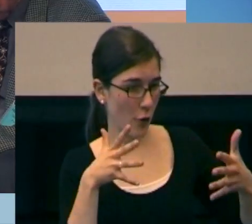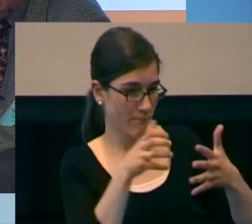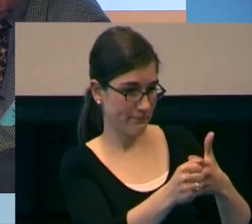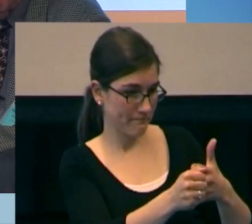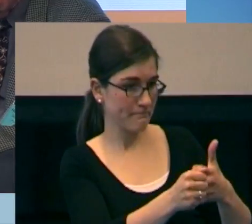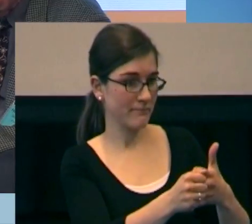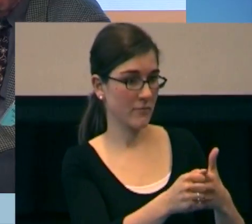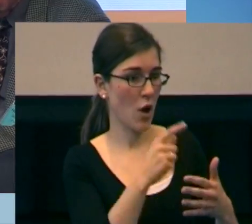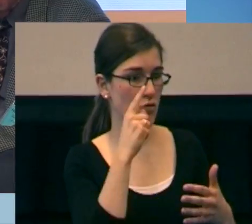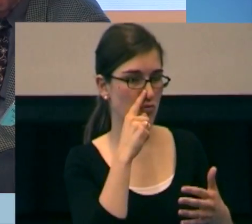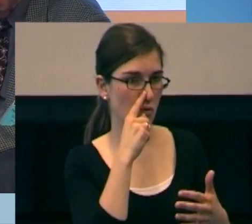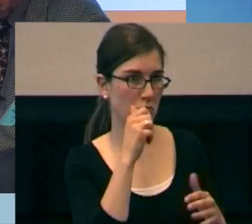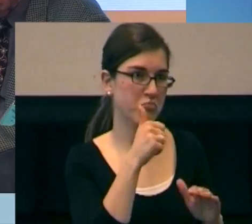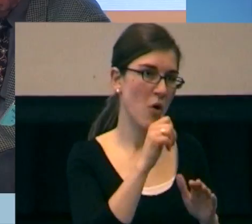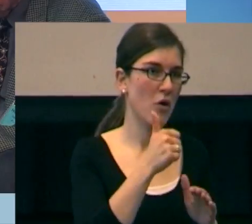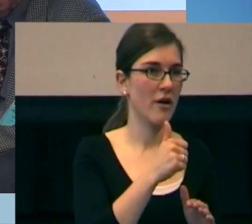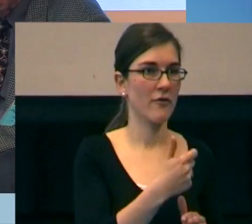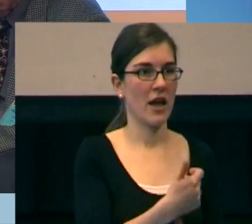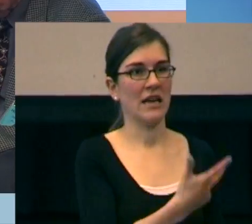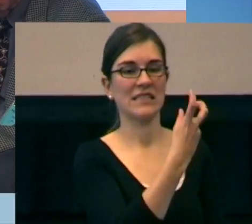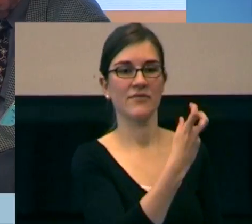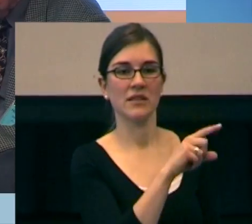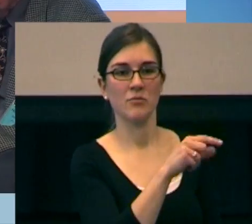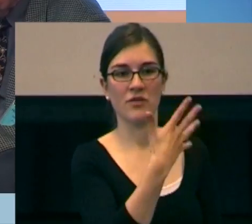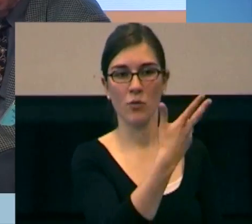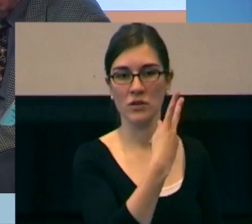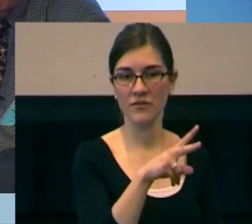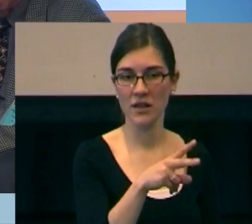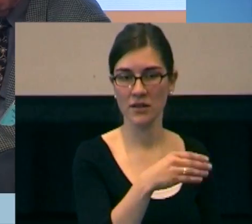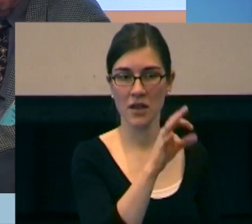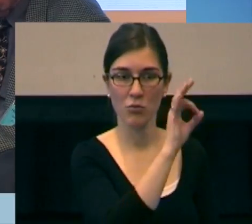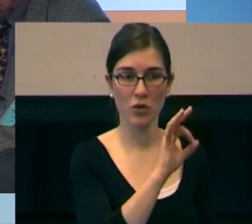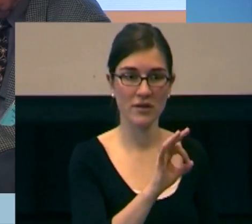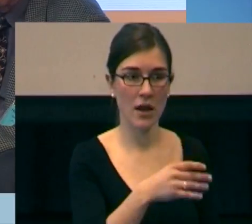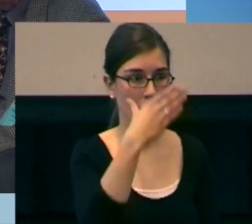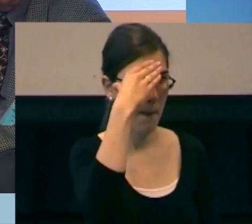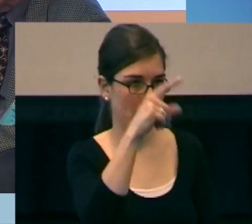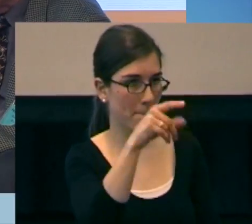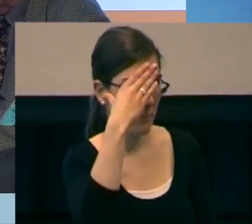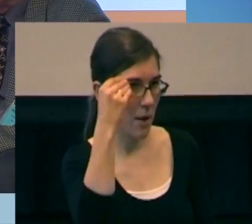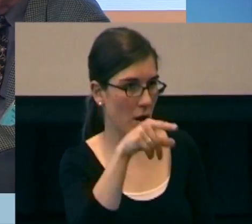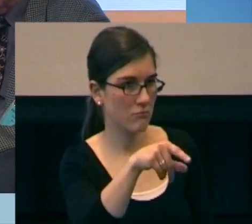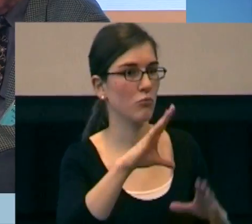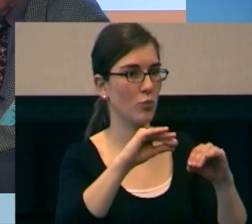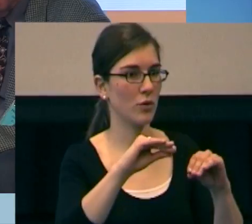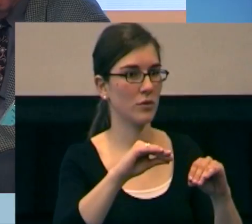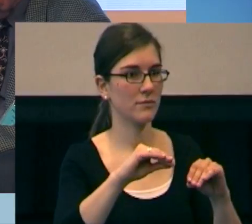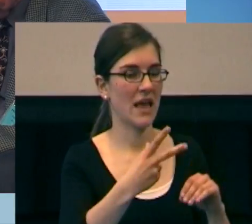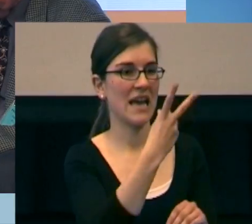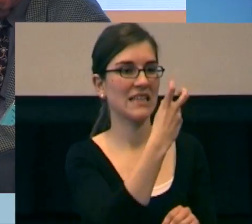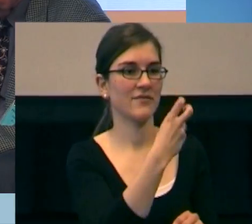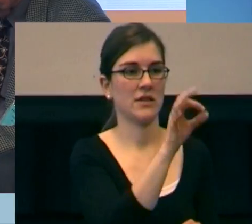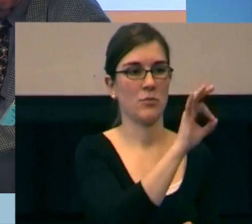nur von rund 20 bis 25 Prozent der Männer genutzt wird. 20 Prozent im Westen,